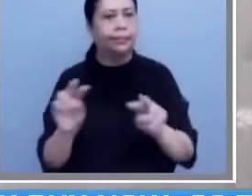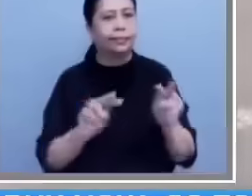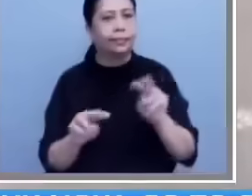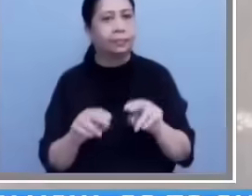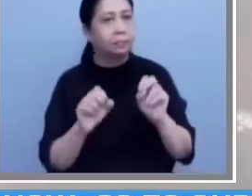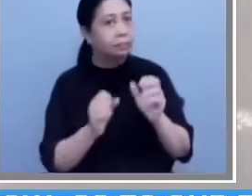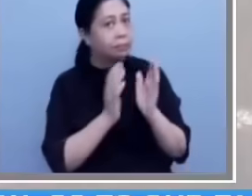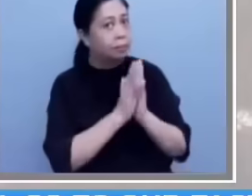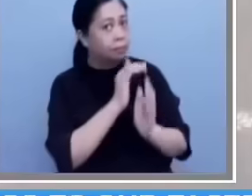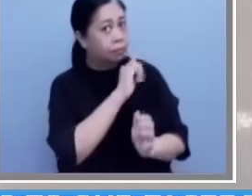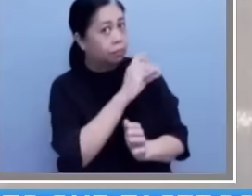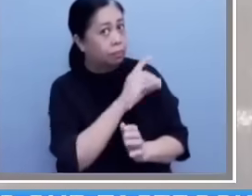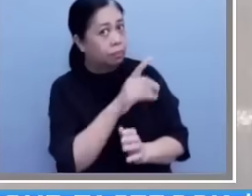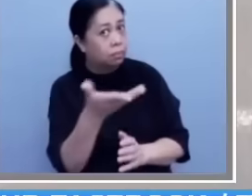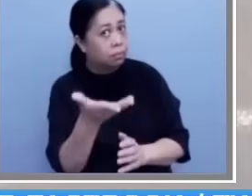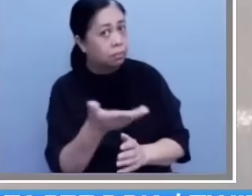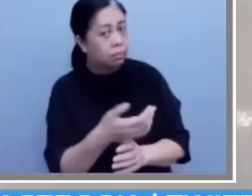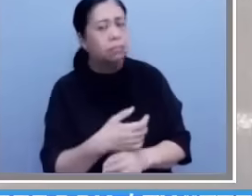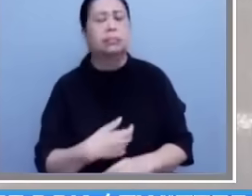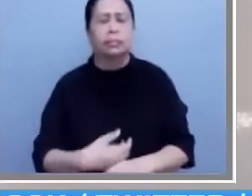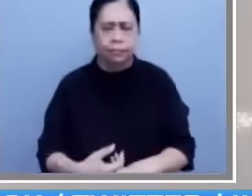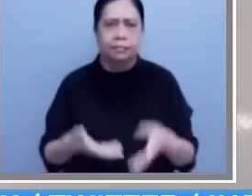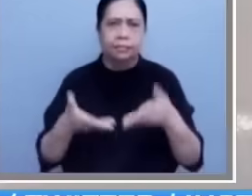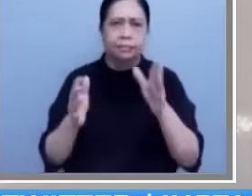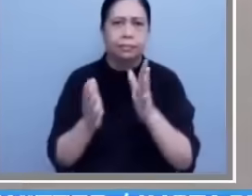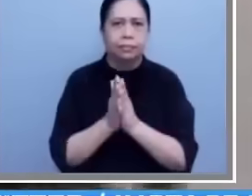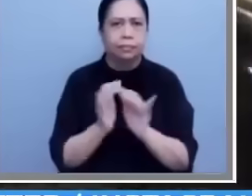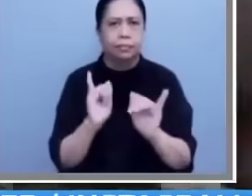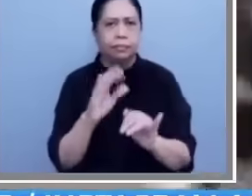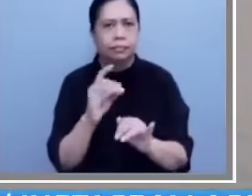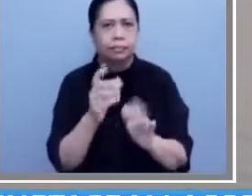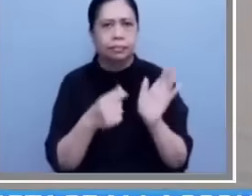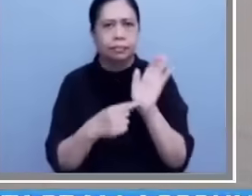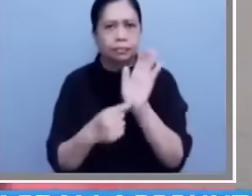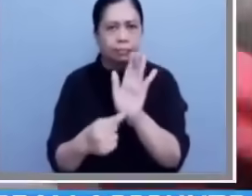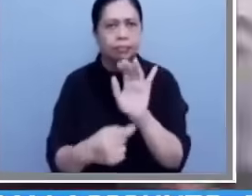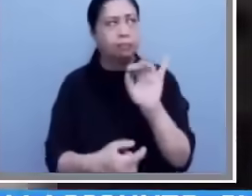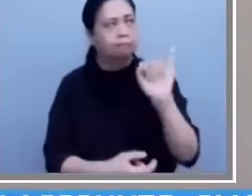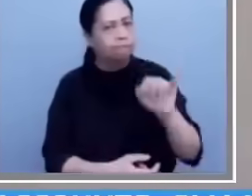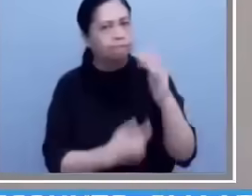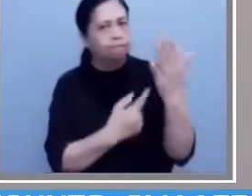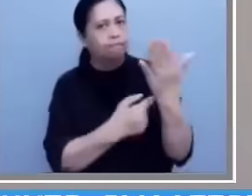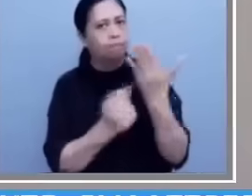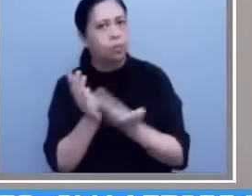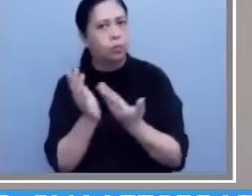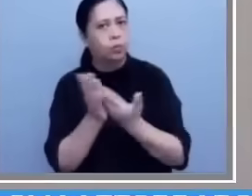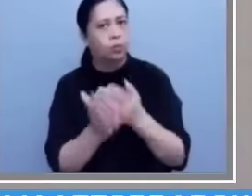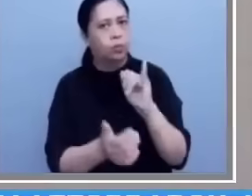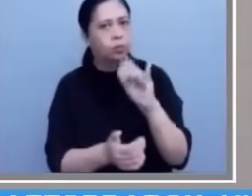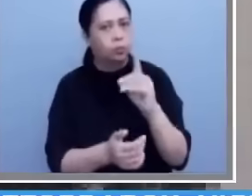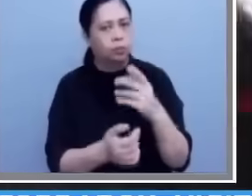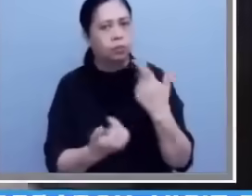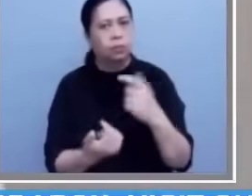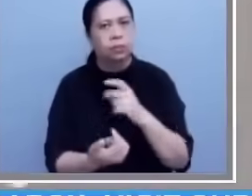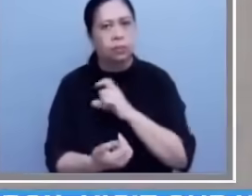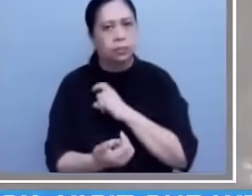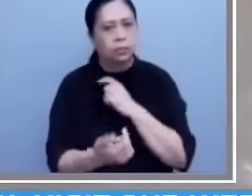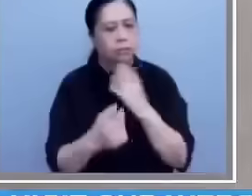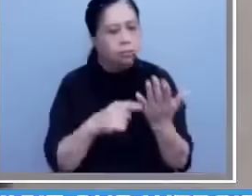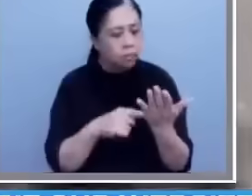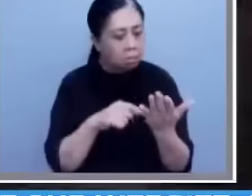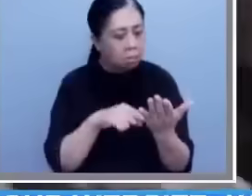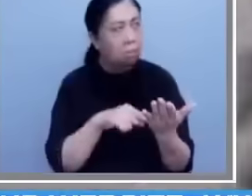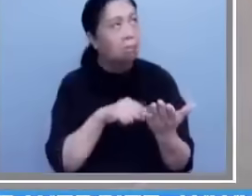ID? Pwede po sir, kung yun naman po ay pwedeng randomly ay po pwede pong tignan para tignan kung sila po ay